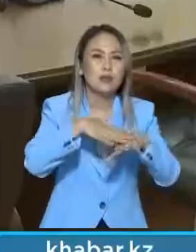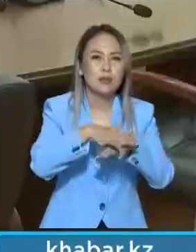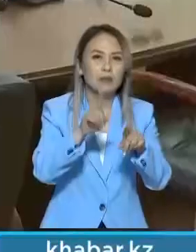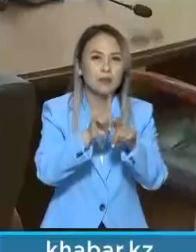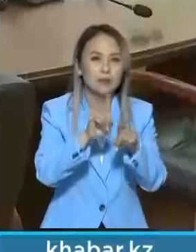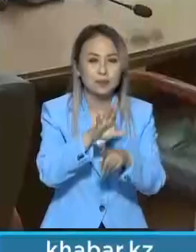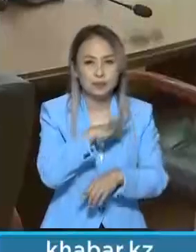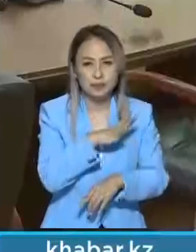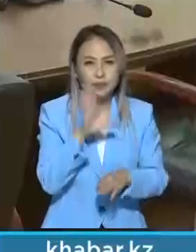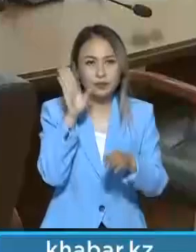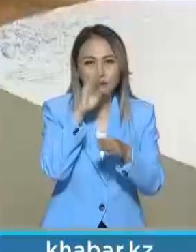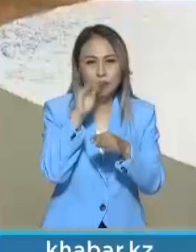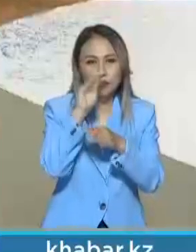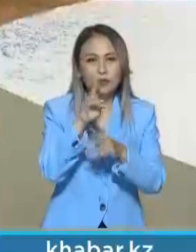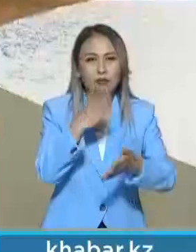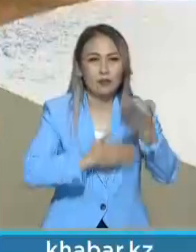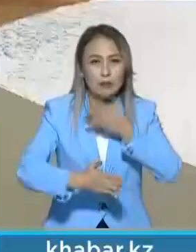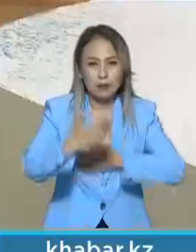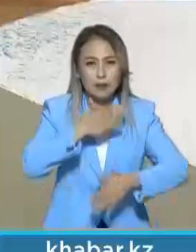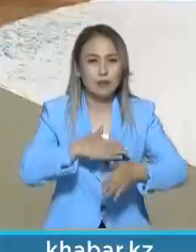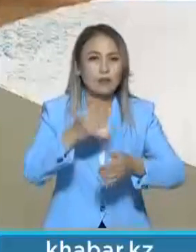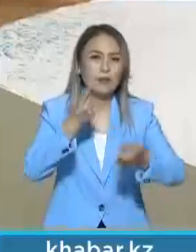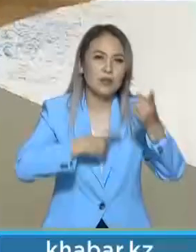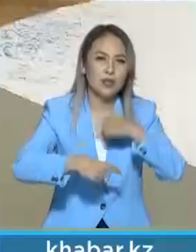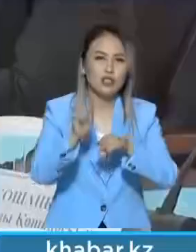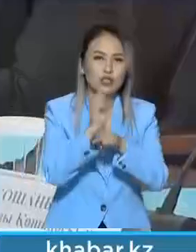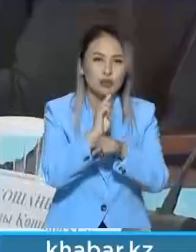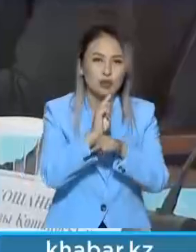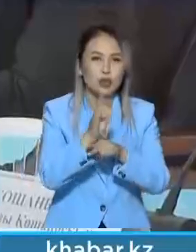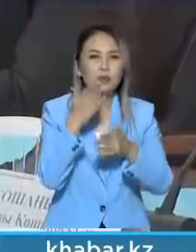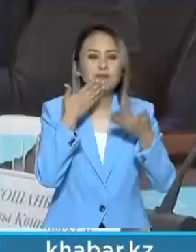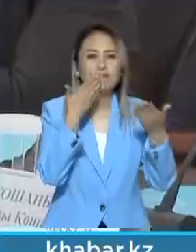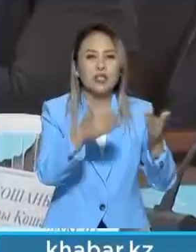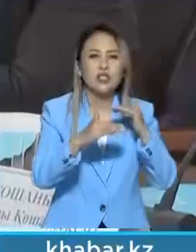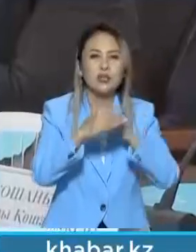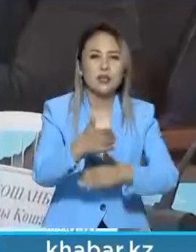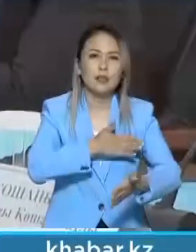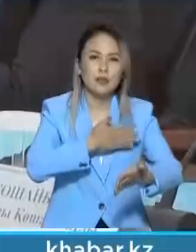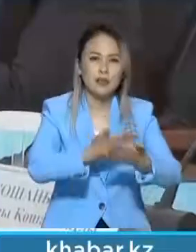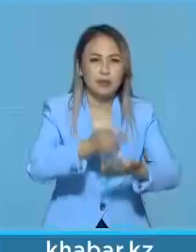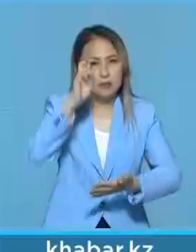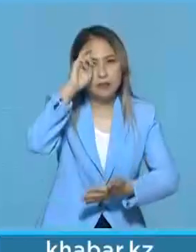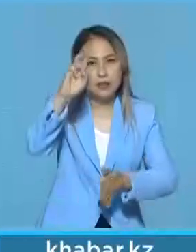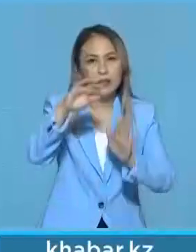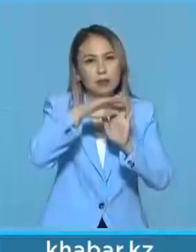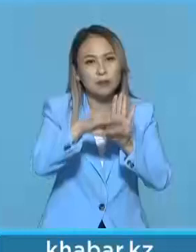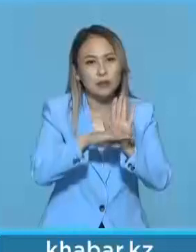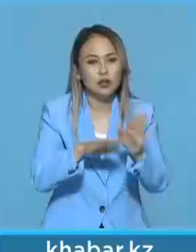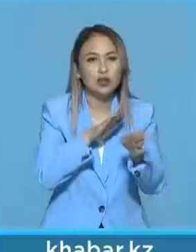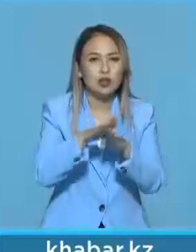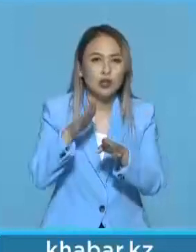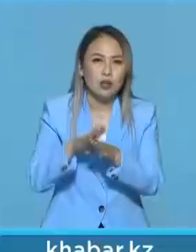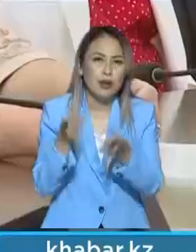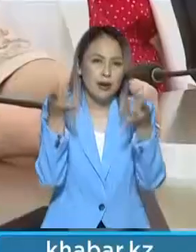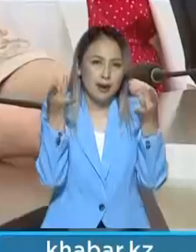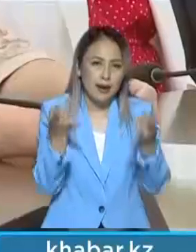осы мәселені көтерді. Сонымен қатар мүмкіндігі шектеулі балаларды оңалту шараларын жетілдіруді сұрады. Ал жергілікті белсенділер мемлекеттік